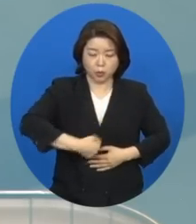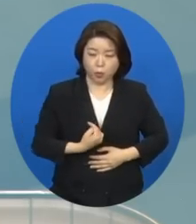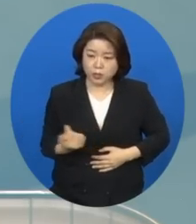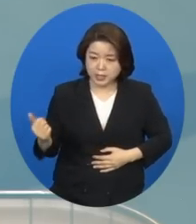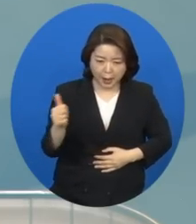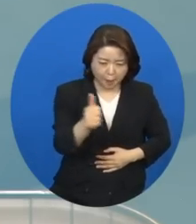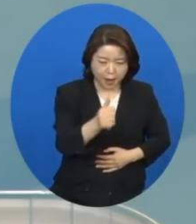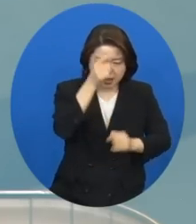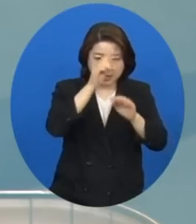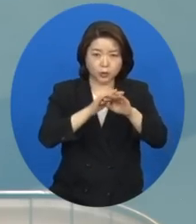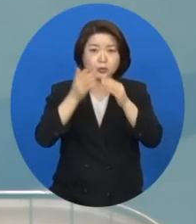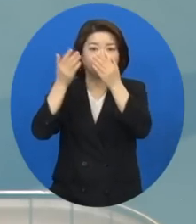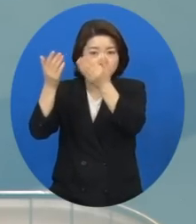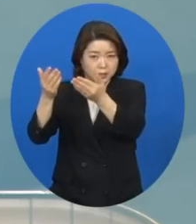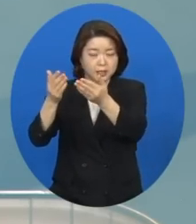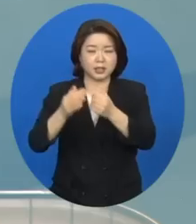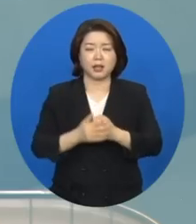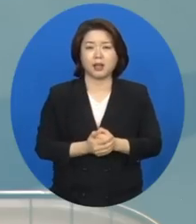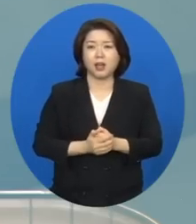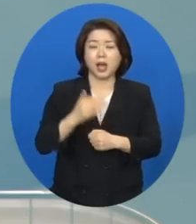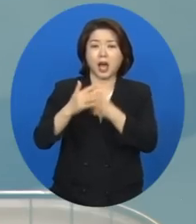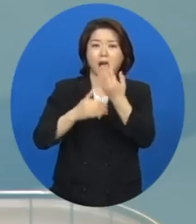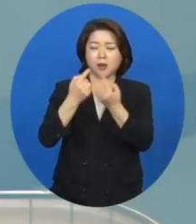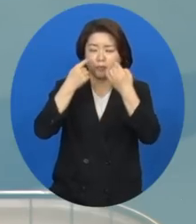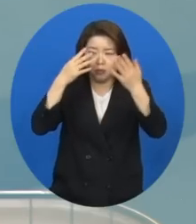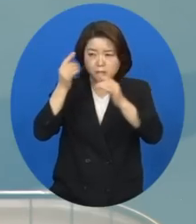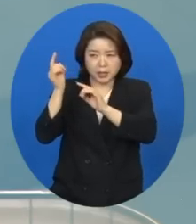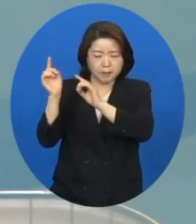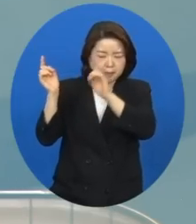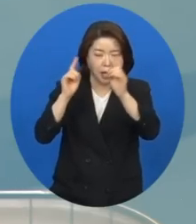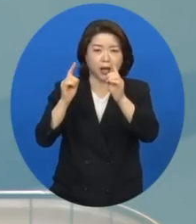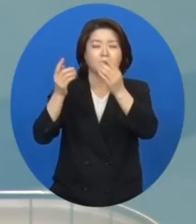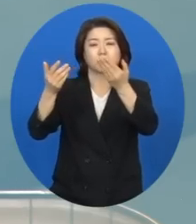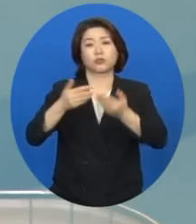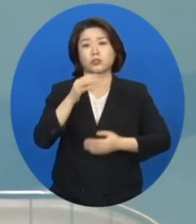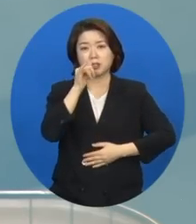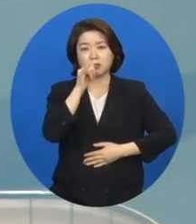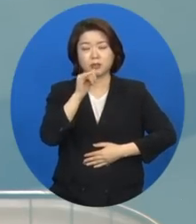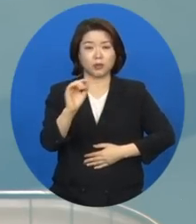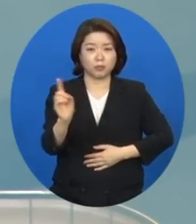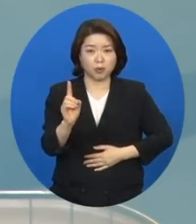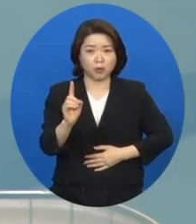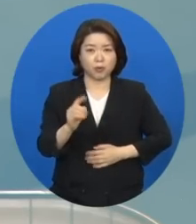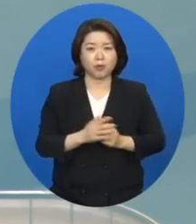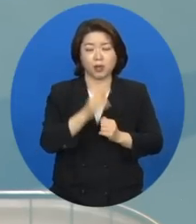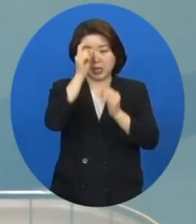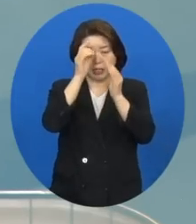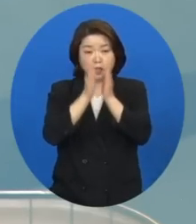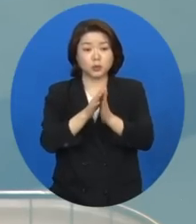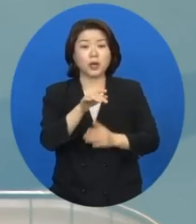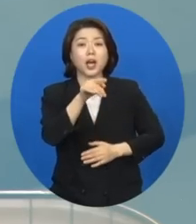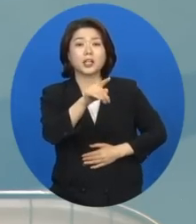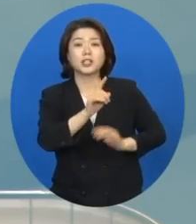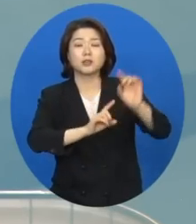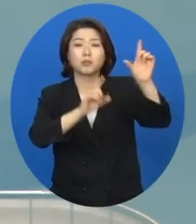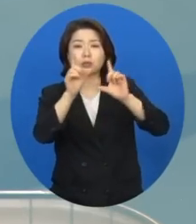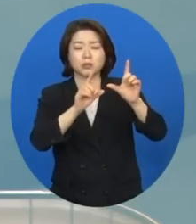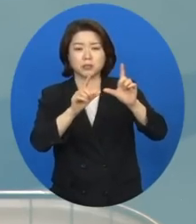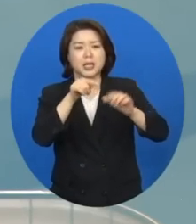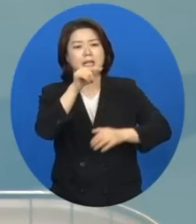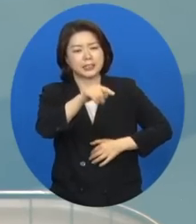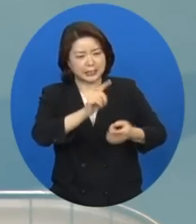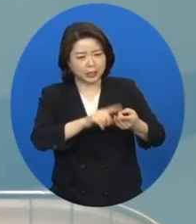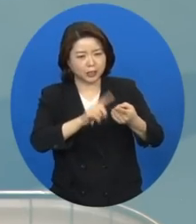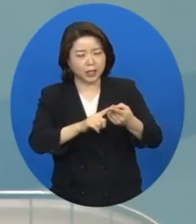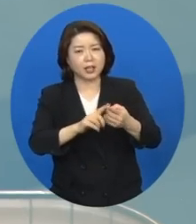하나님께서 저에게 분명하게 깨닫게 하신 것이 있어요. 기도하는 너의 모습이 꼭 너의